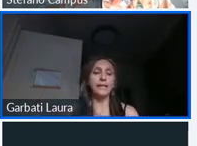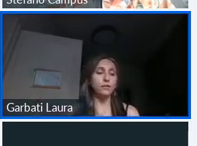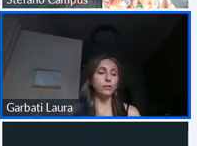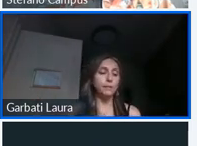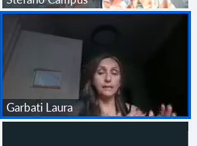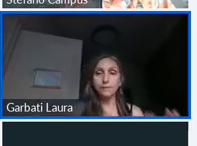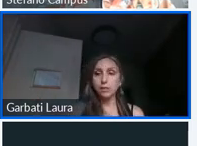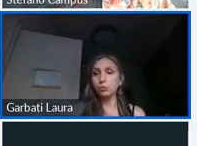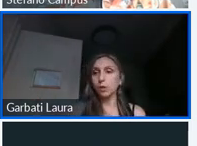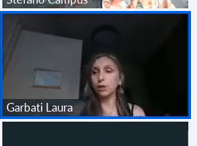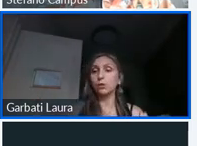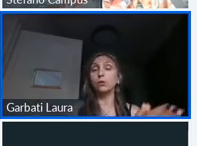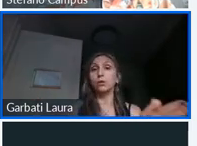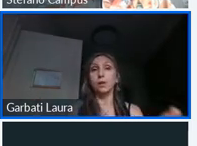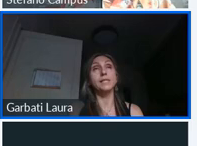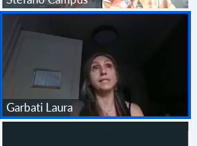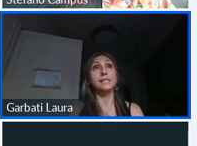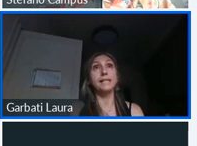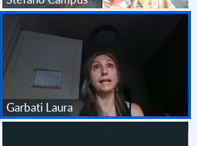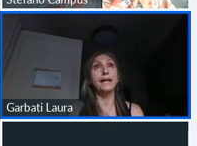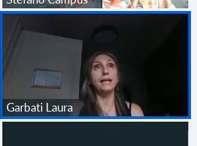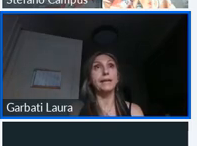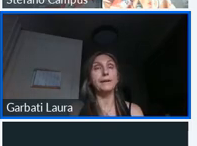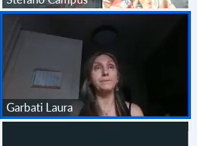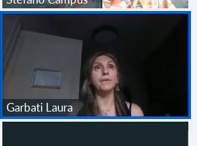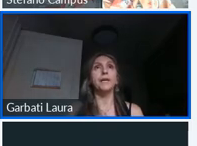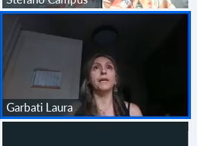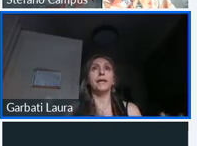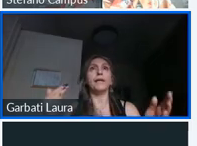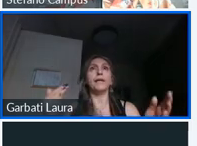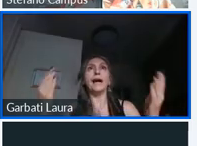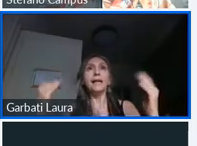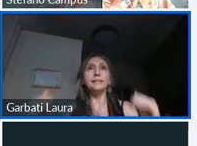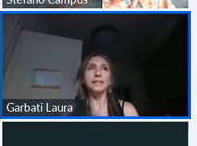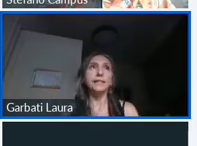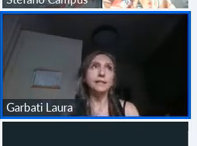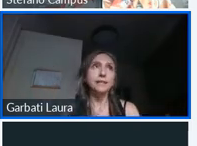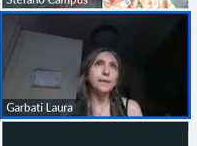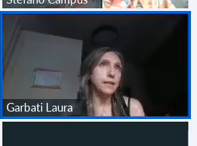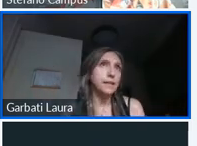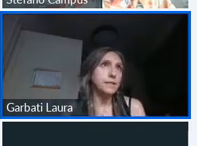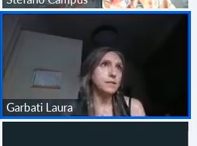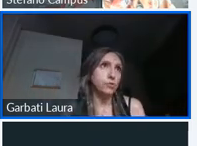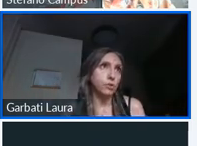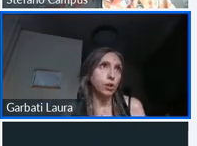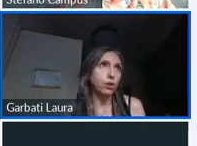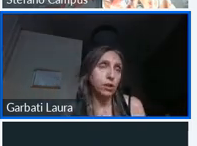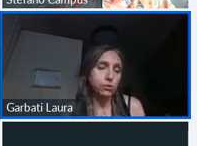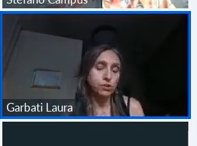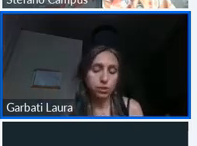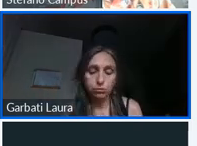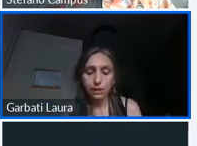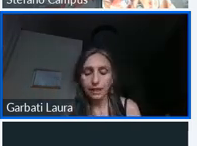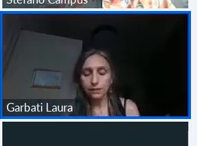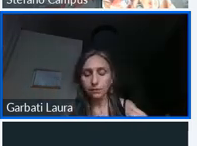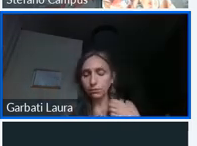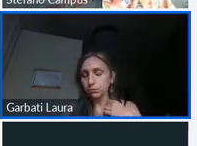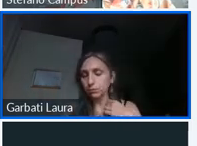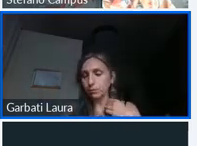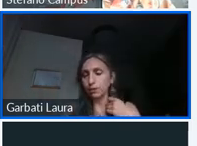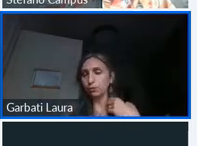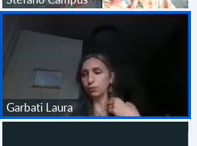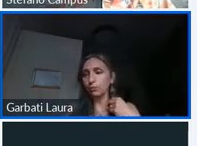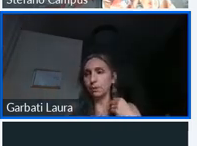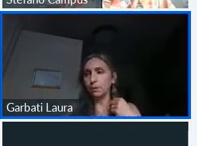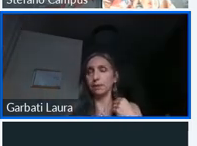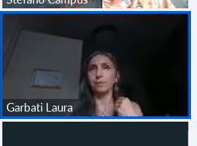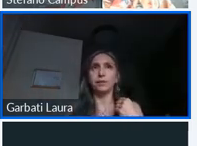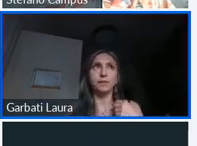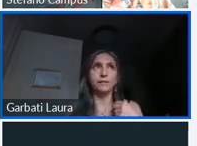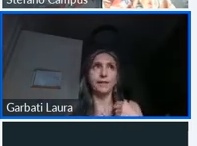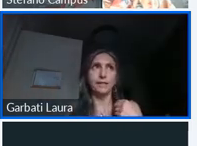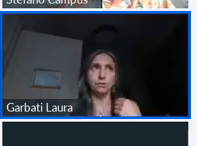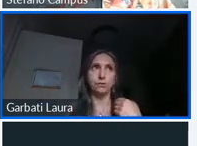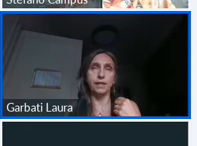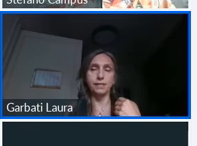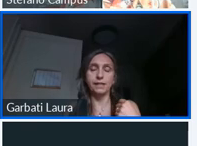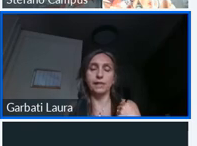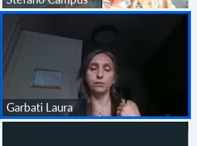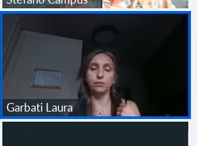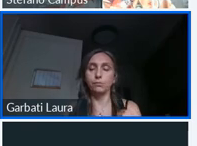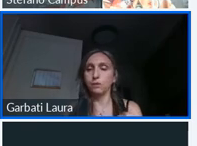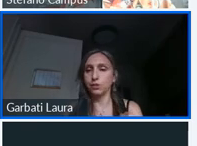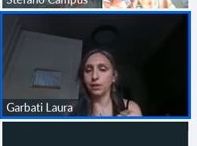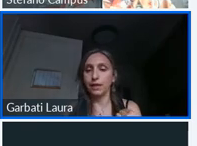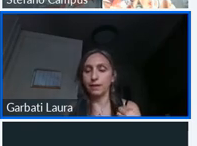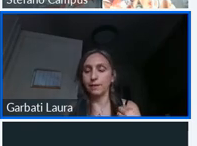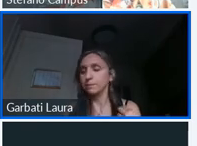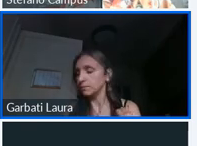comunque dalle normative sulla concorrenza sleale, e altri database sono ancora oggi tutelati con uno strumento completamente diverso,